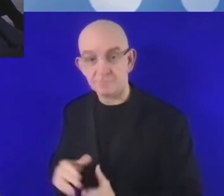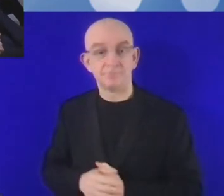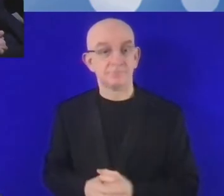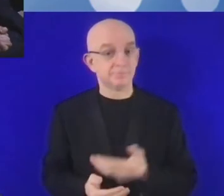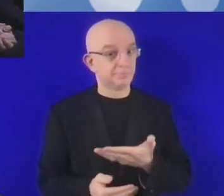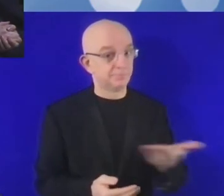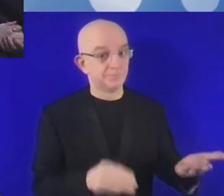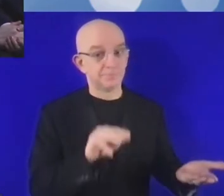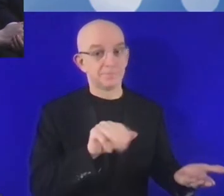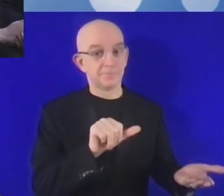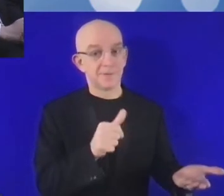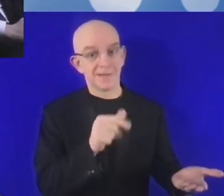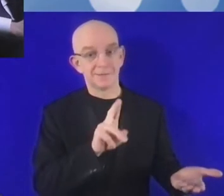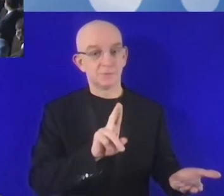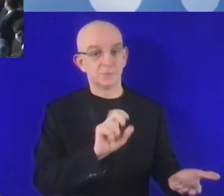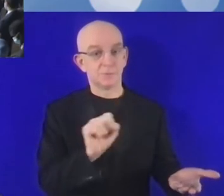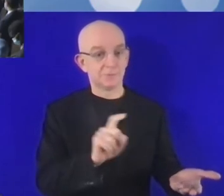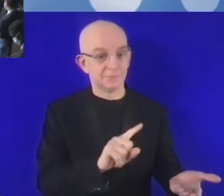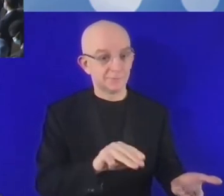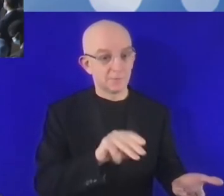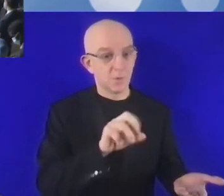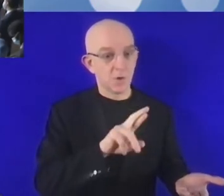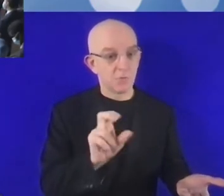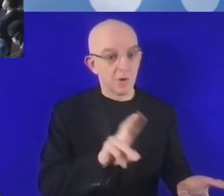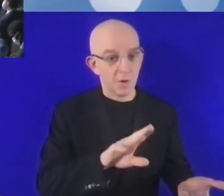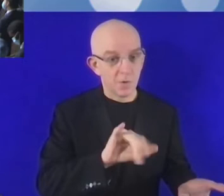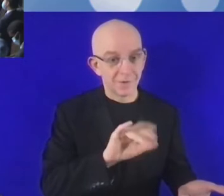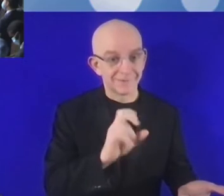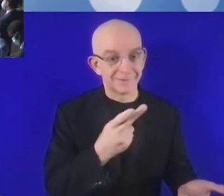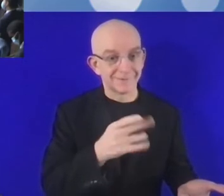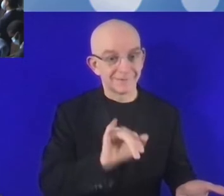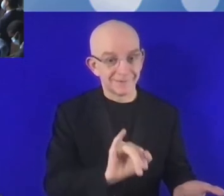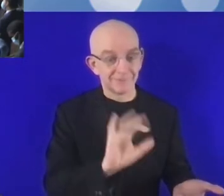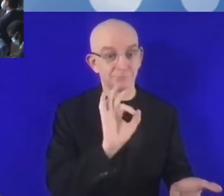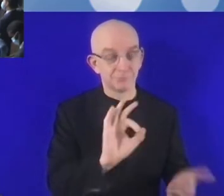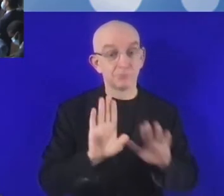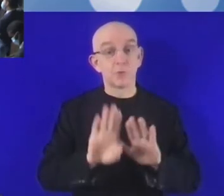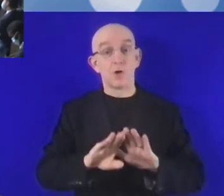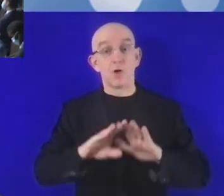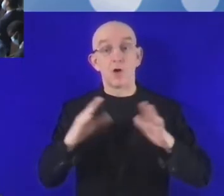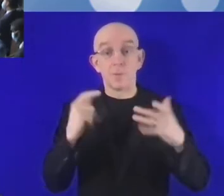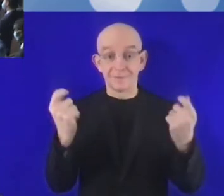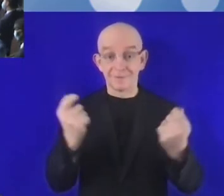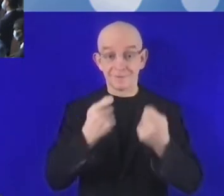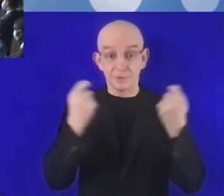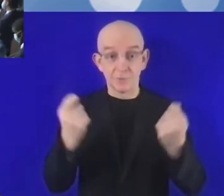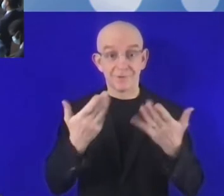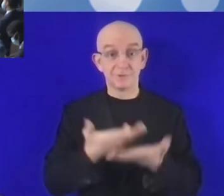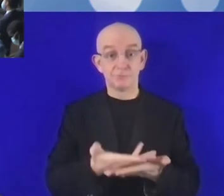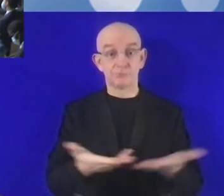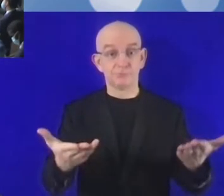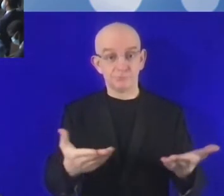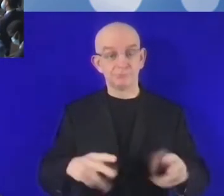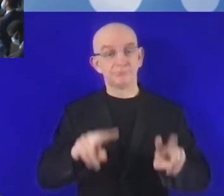During opening ceremony, we will also get to hear from United Nations Secretary General, Mr. Antonio Guterres, and the President of the Lors de cette cérémonie,